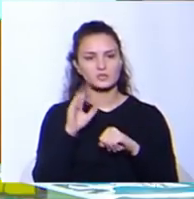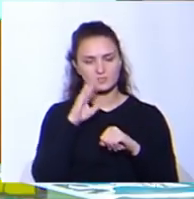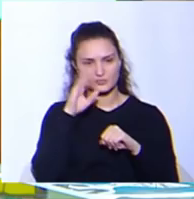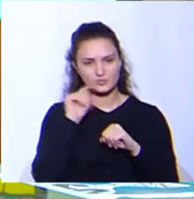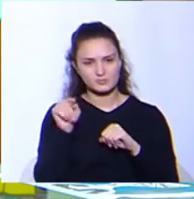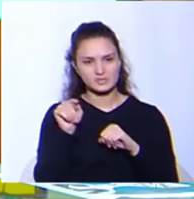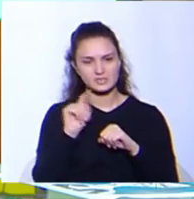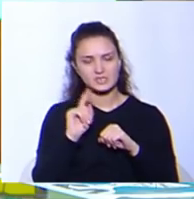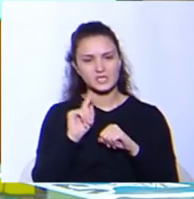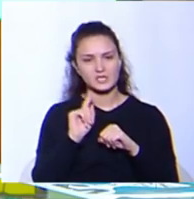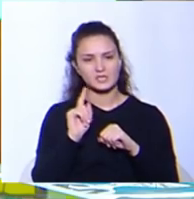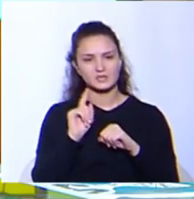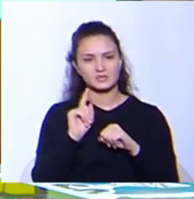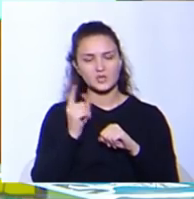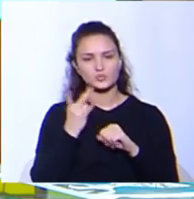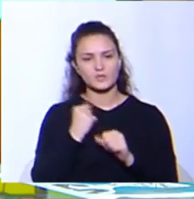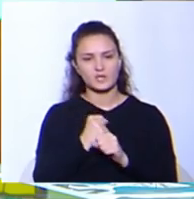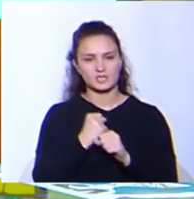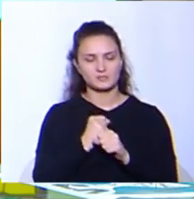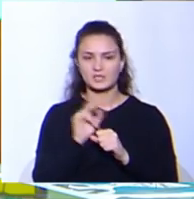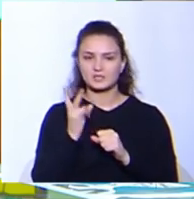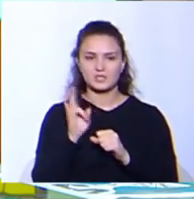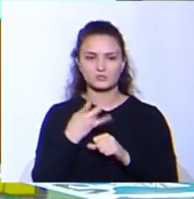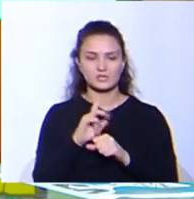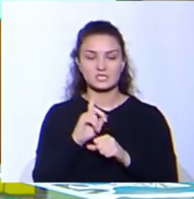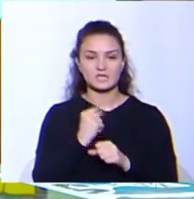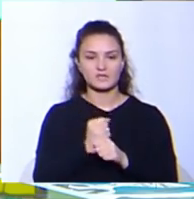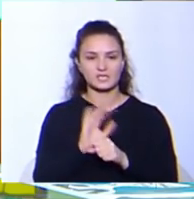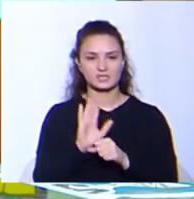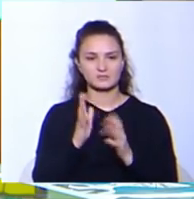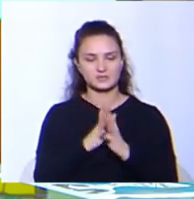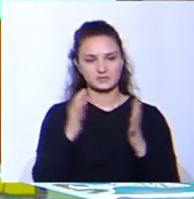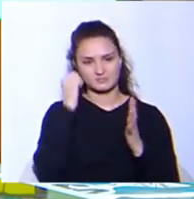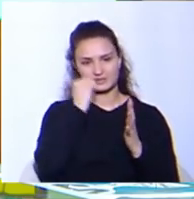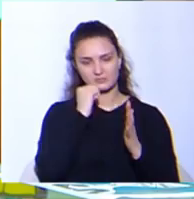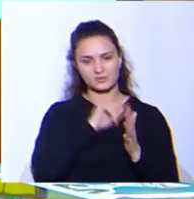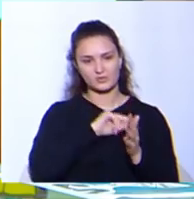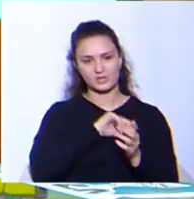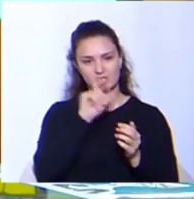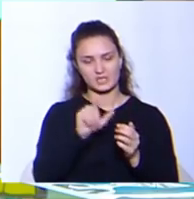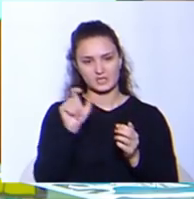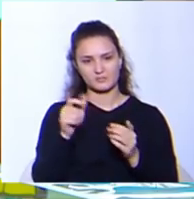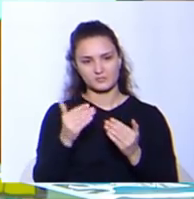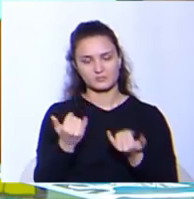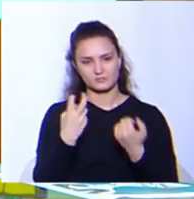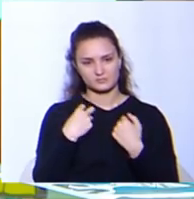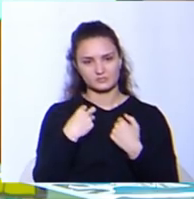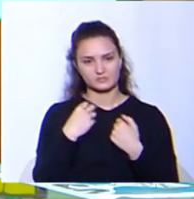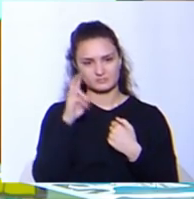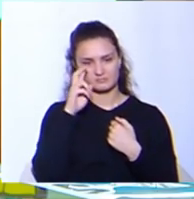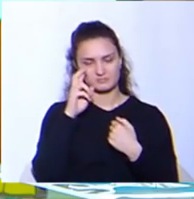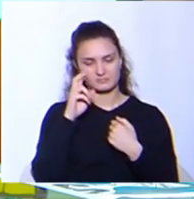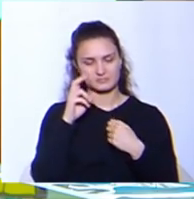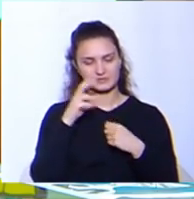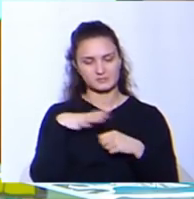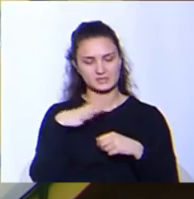მშობელს, რას უნდა ვაკეთებდეთ და რას არ ვაკეთებთ. დიდი მადლობა კოლეგებო ჩვენთან სტუმრობისთვის. თბილისის სახელმწიფო